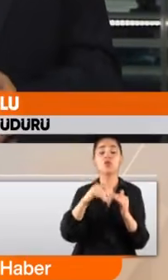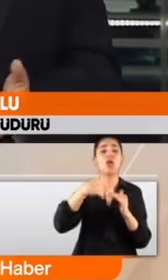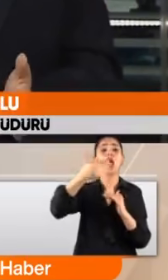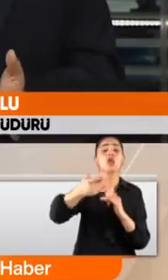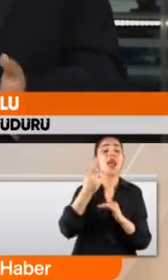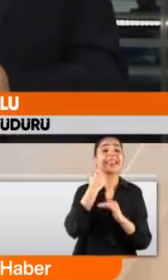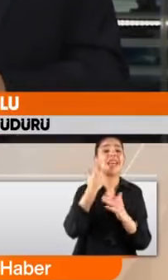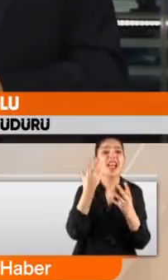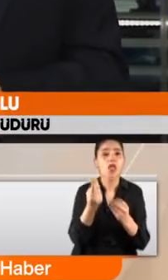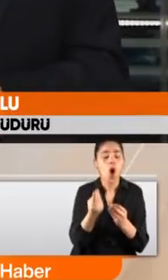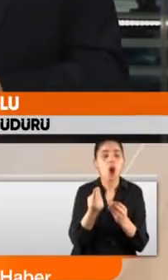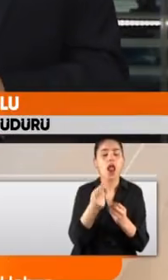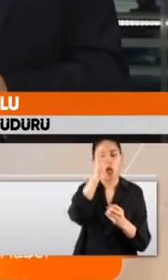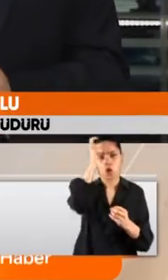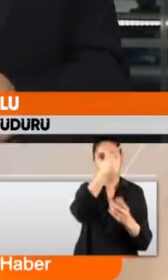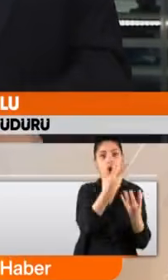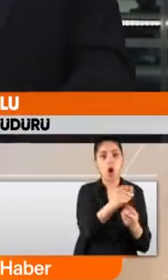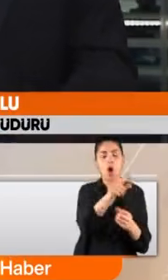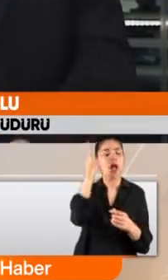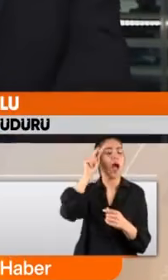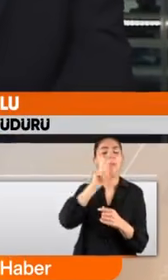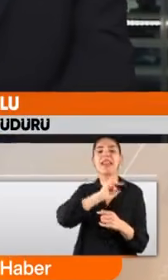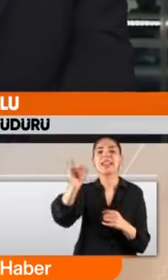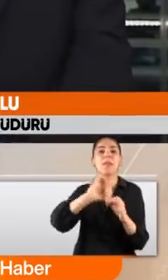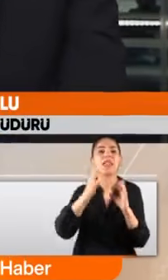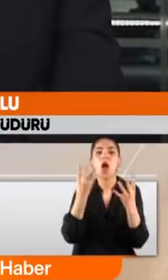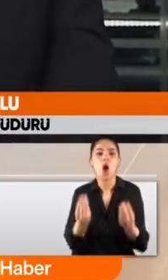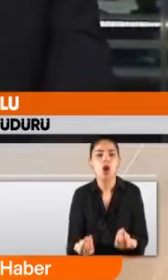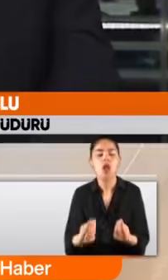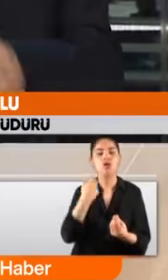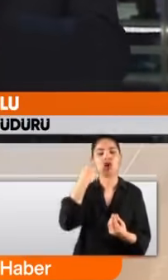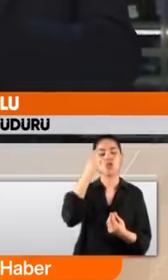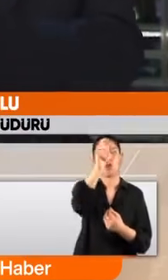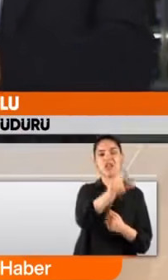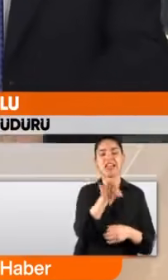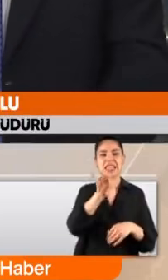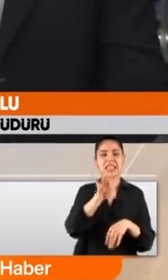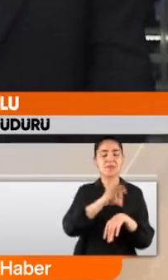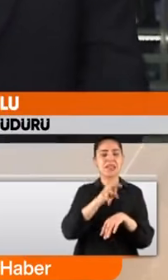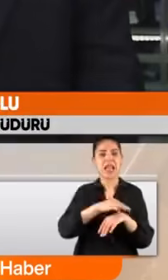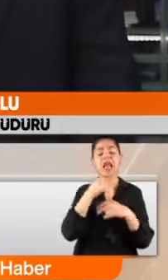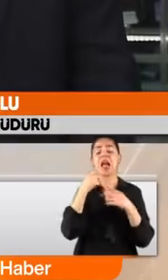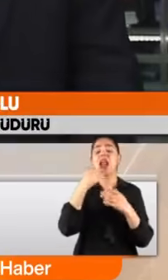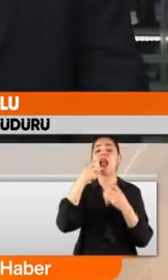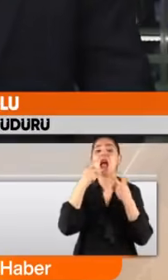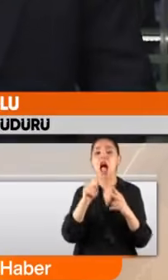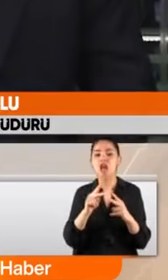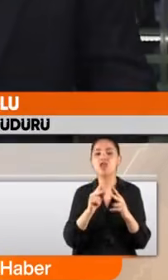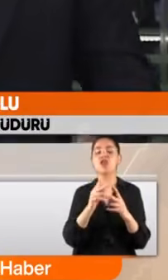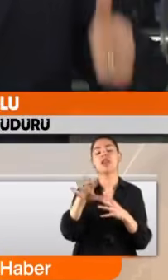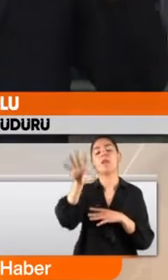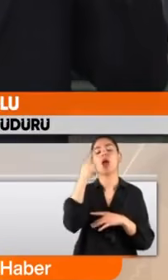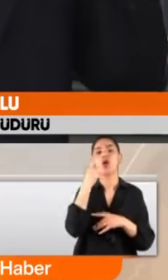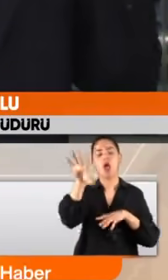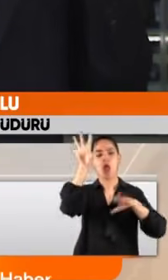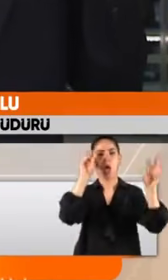bir de devlet olarak Amerika Birleşik Devletleri'ne ne tür tepki gösterecek? Onu da işte Cumhurbaşkanı Erdoğan'ın şu dakikada ilerleyen açıklamaları süresince öğrenmiş